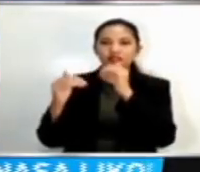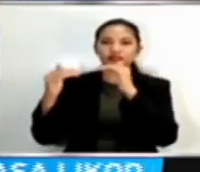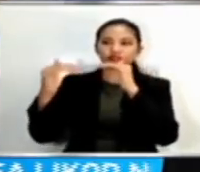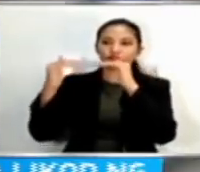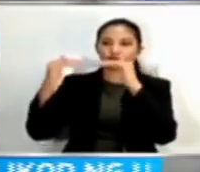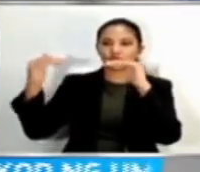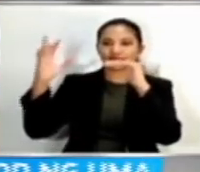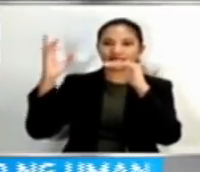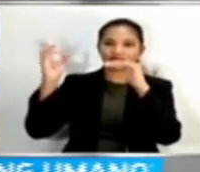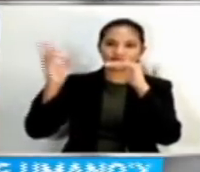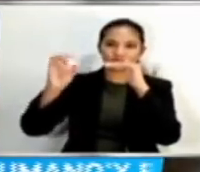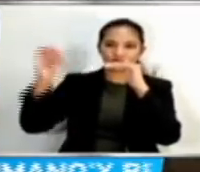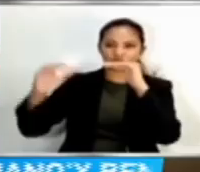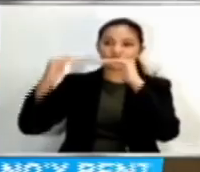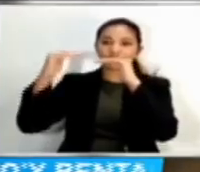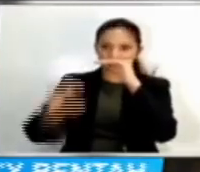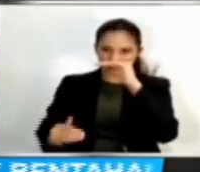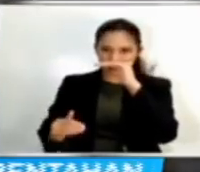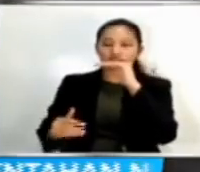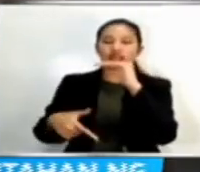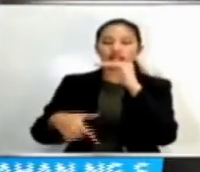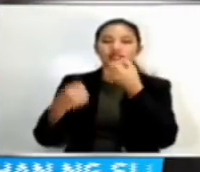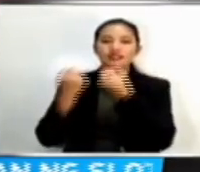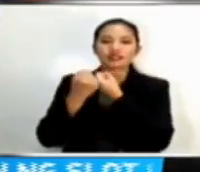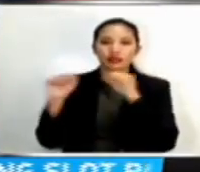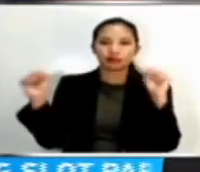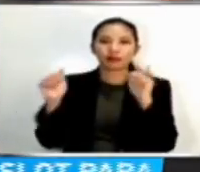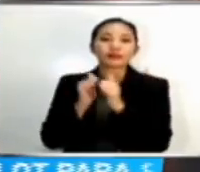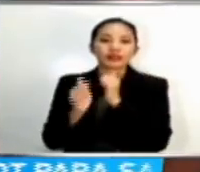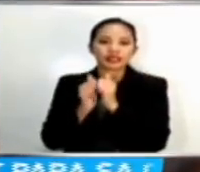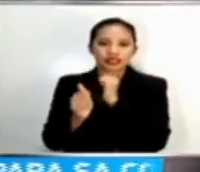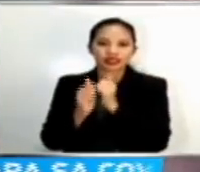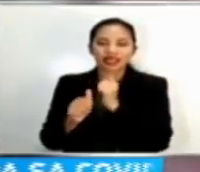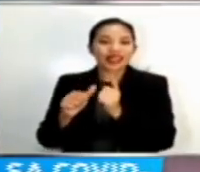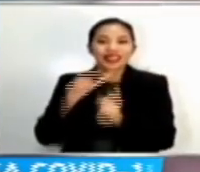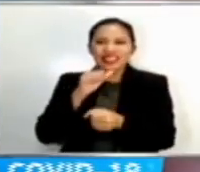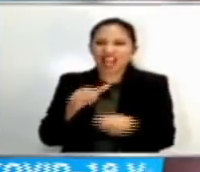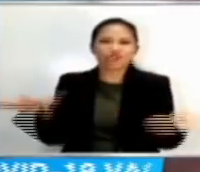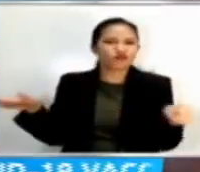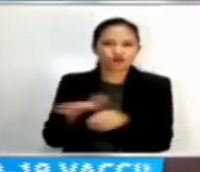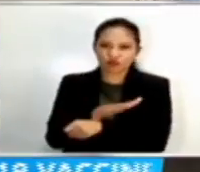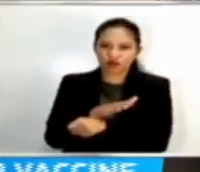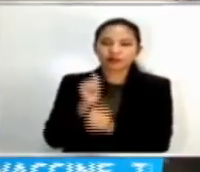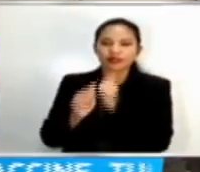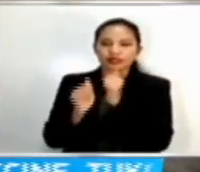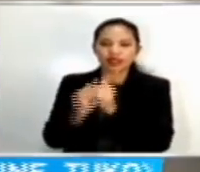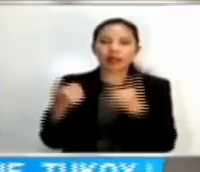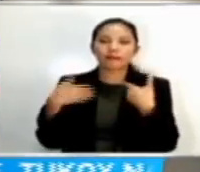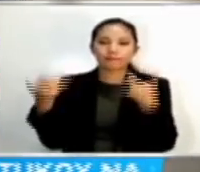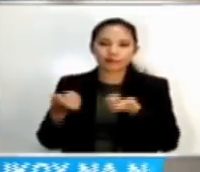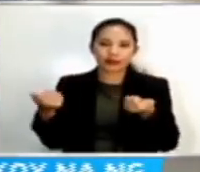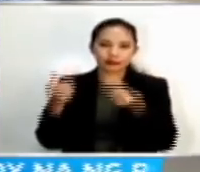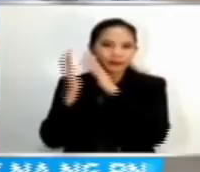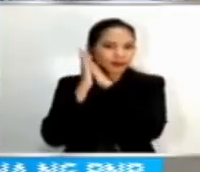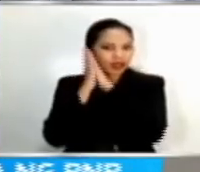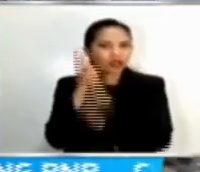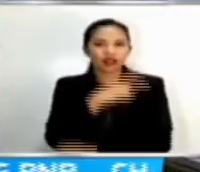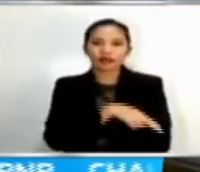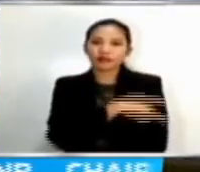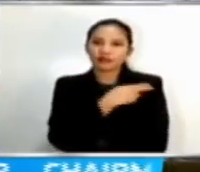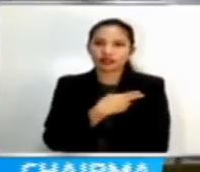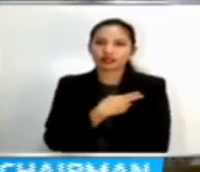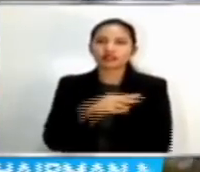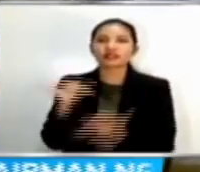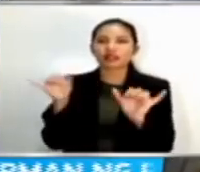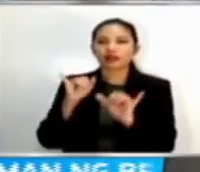Mm-hmm. So marami ng space, marami ng hospital beds available. Pati sa ICUs, below 60% na